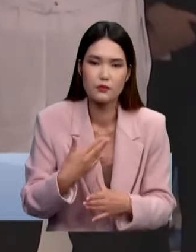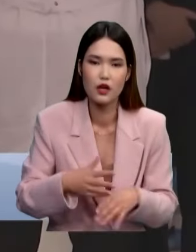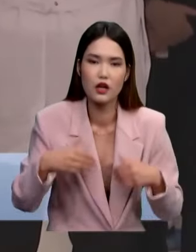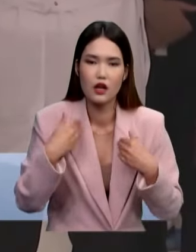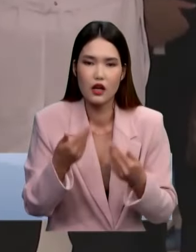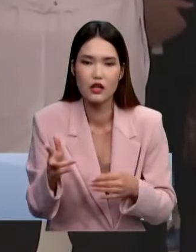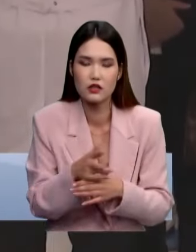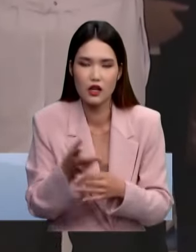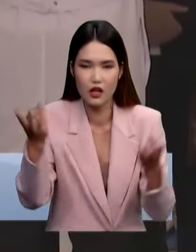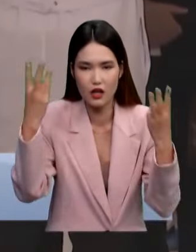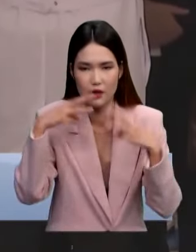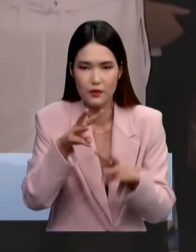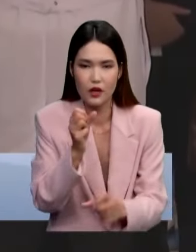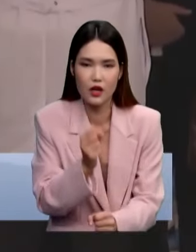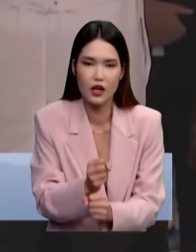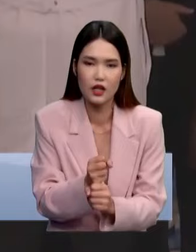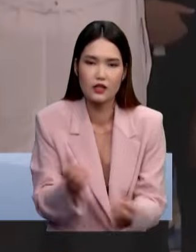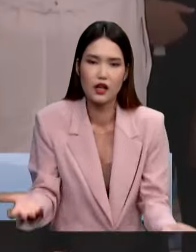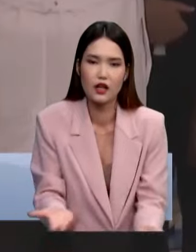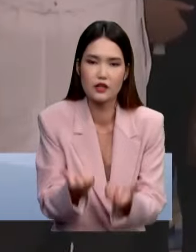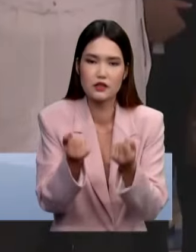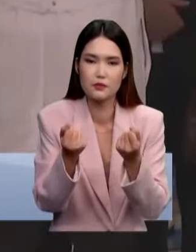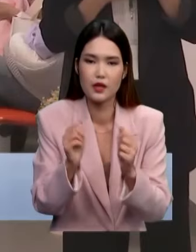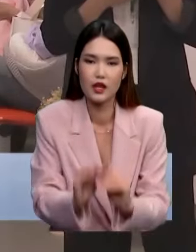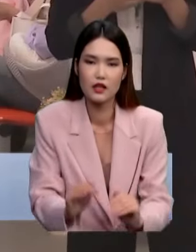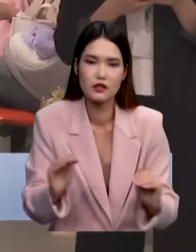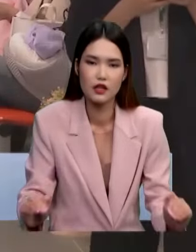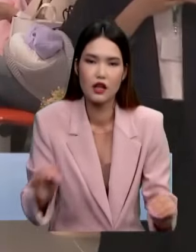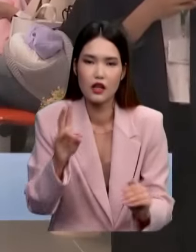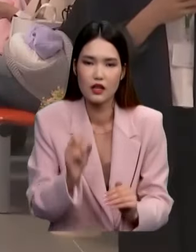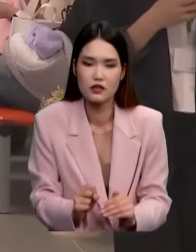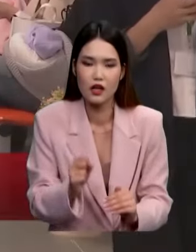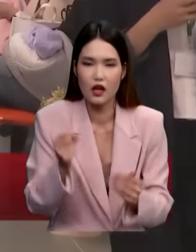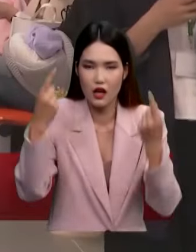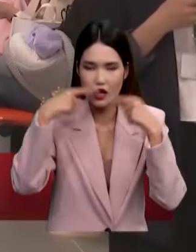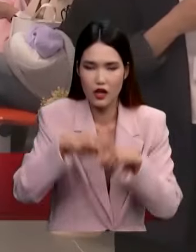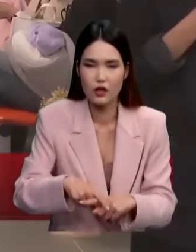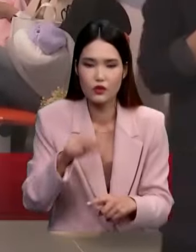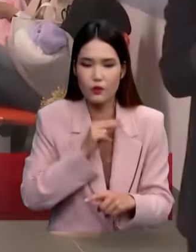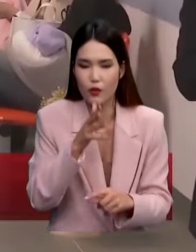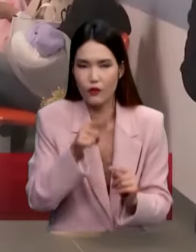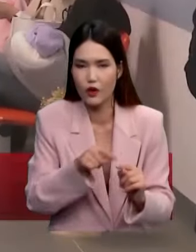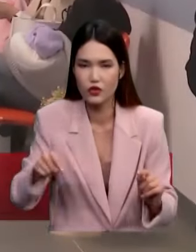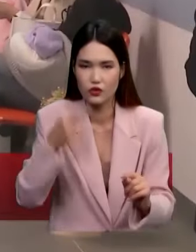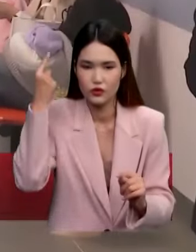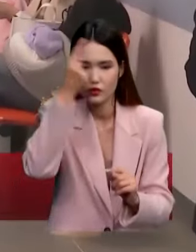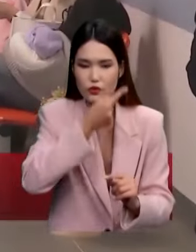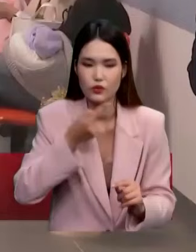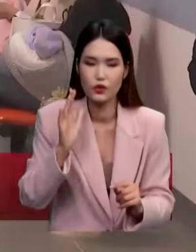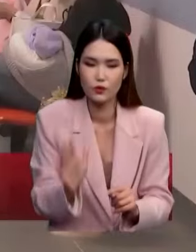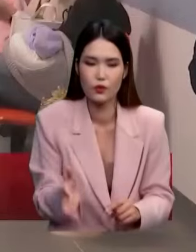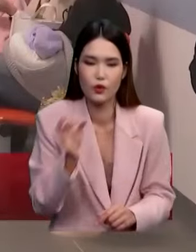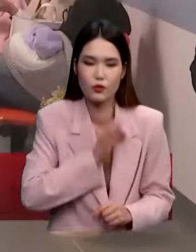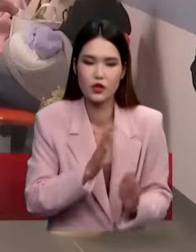предпринять правильные действия и спасти детей. На оборудовании в течение года будет